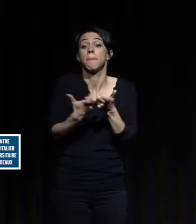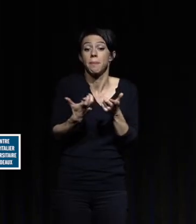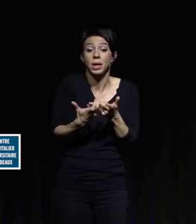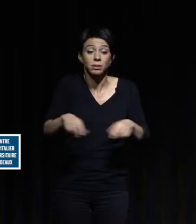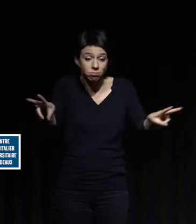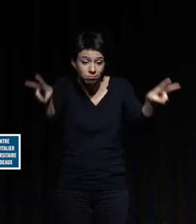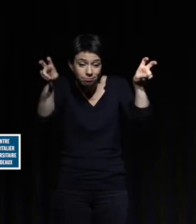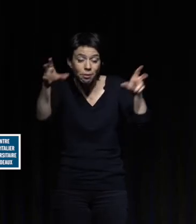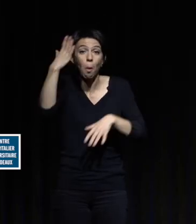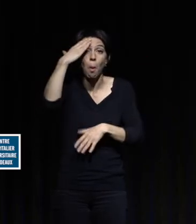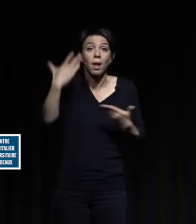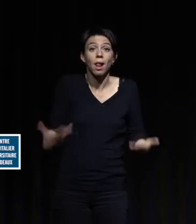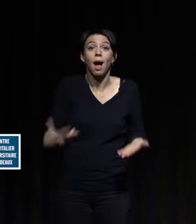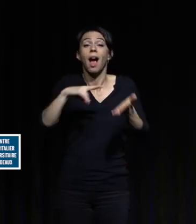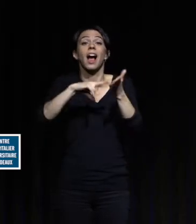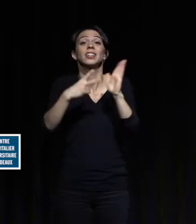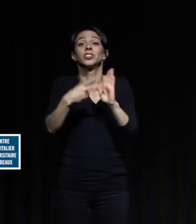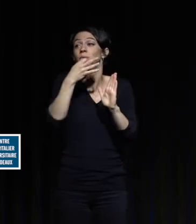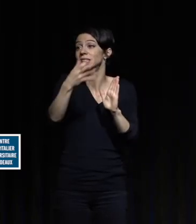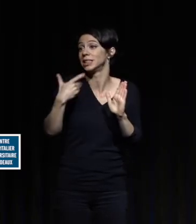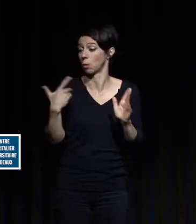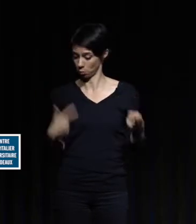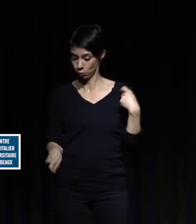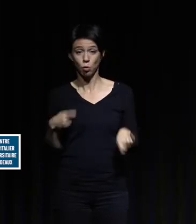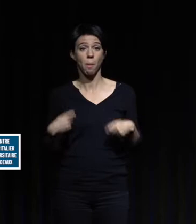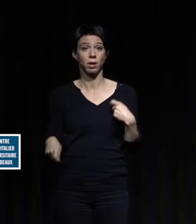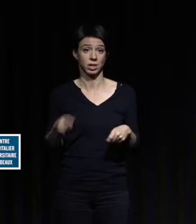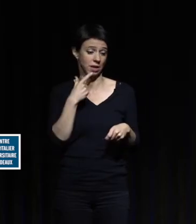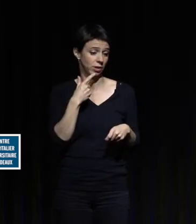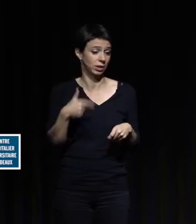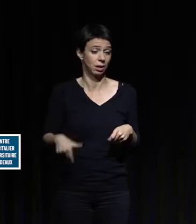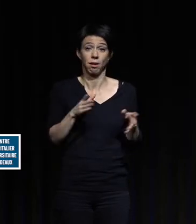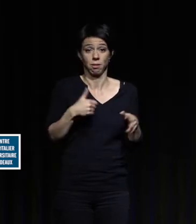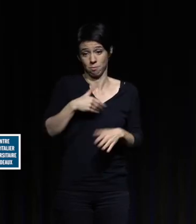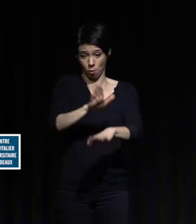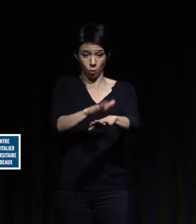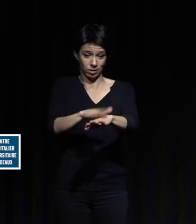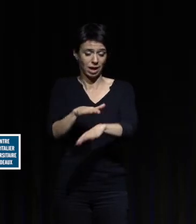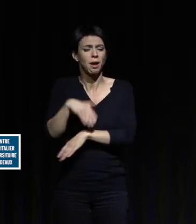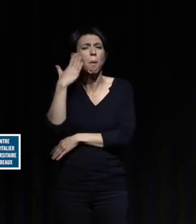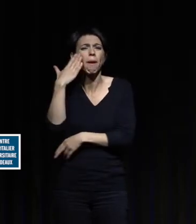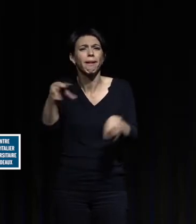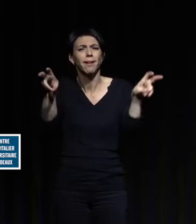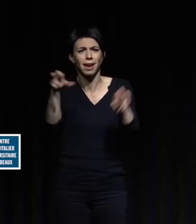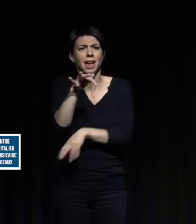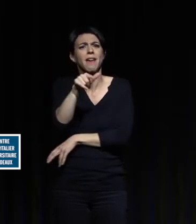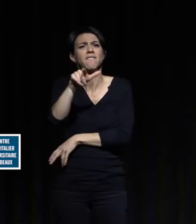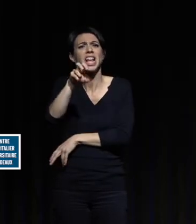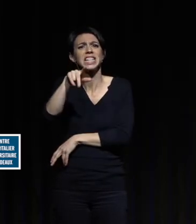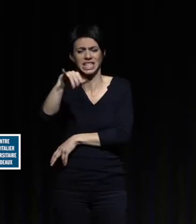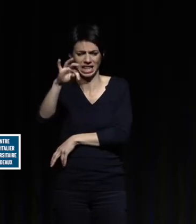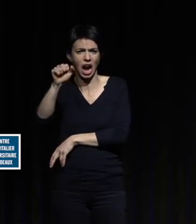flexitarien, moi je vous conseille pour l'endométriose, ça n'engage que moi, un régime flexitarien. C'est-à-dire vous restez sur un